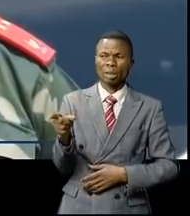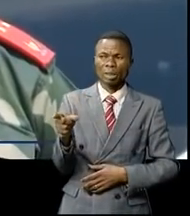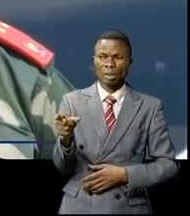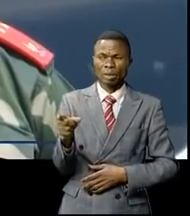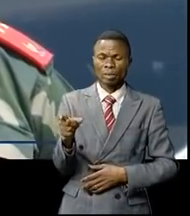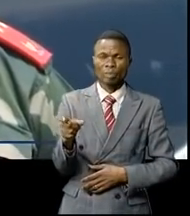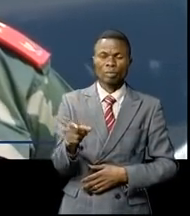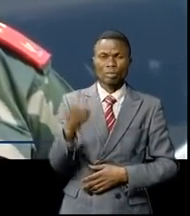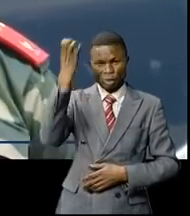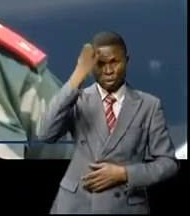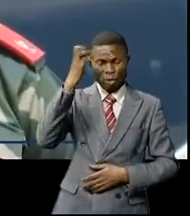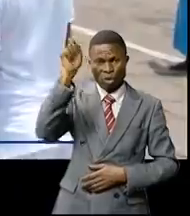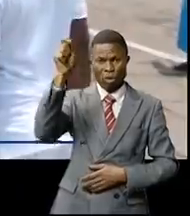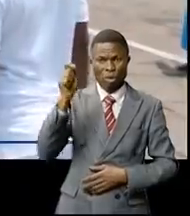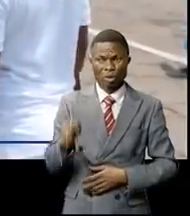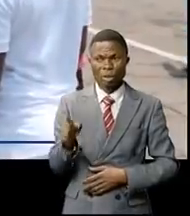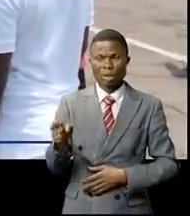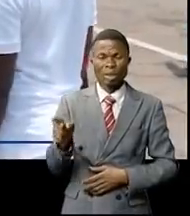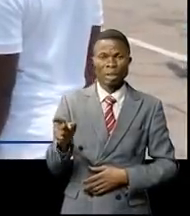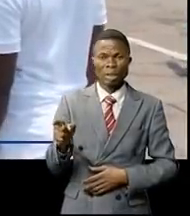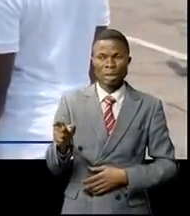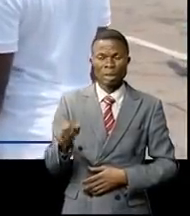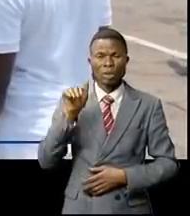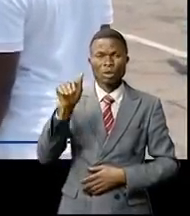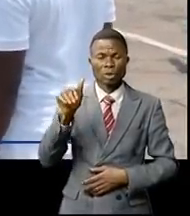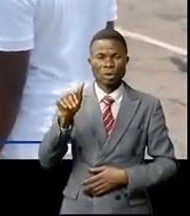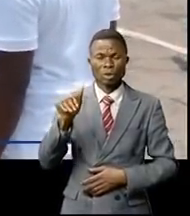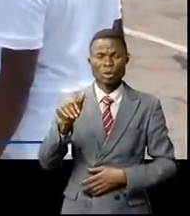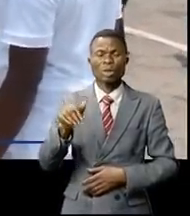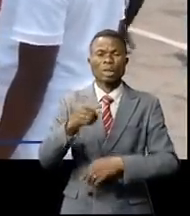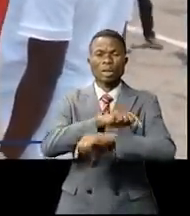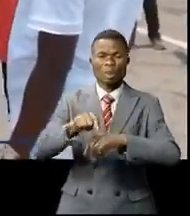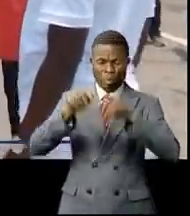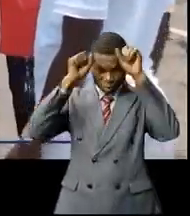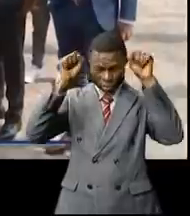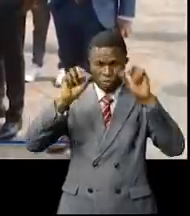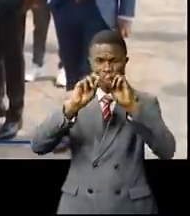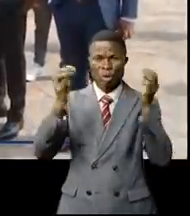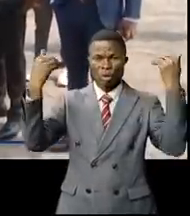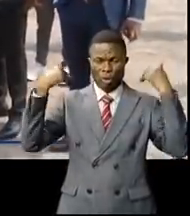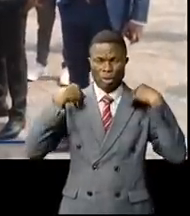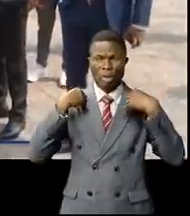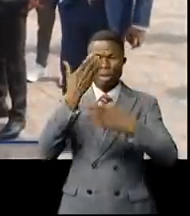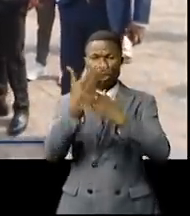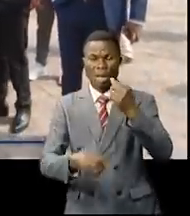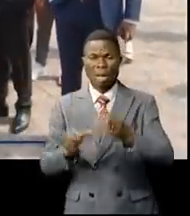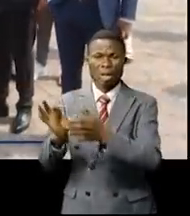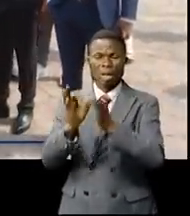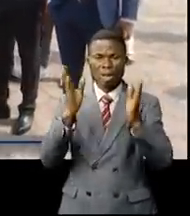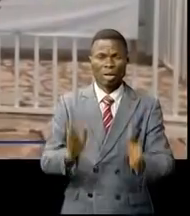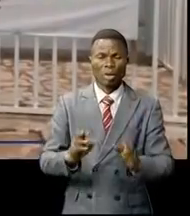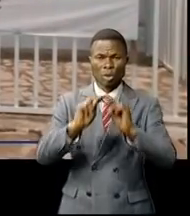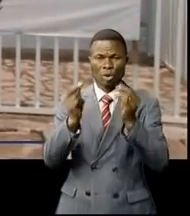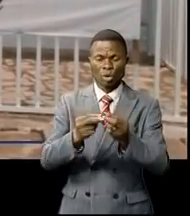conduites par le général major l'auteur joseph un good year later date les présidentielles chef de délégation en l'absence du fondateur de l'express